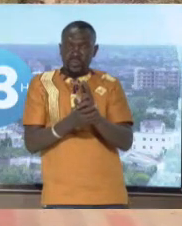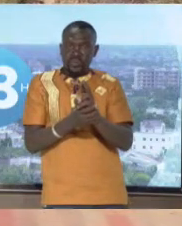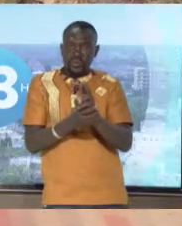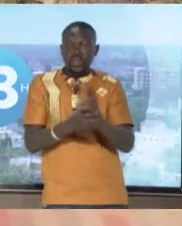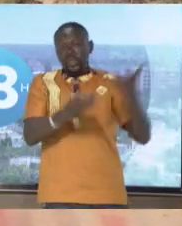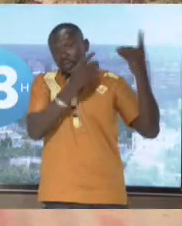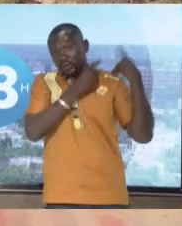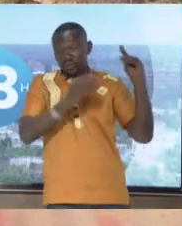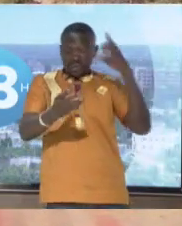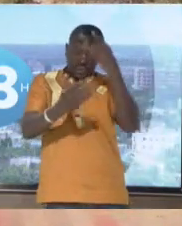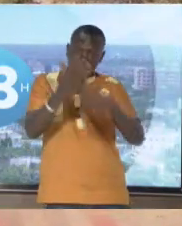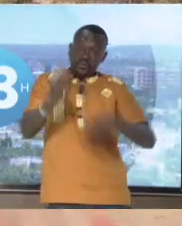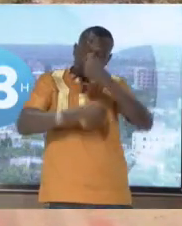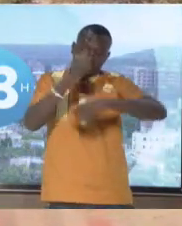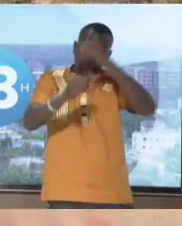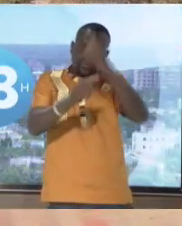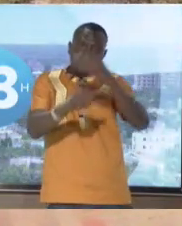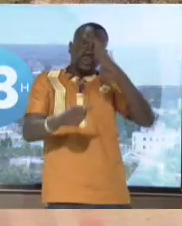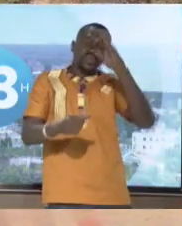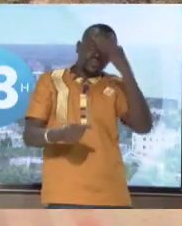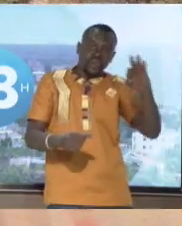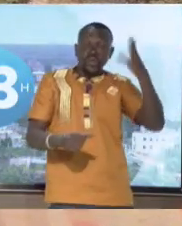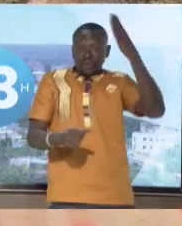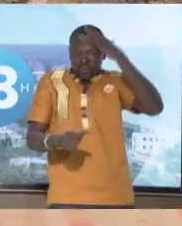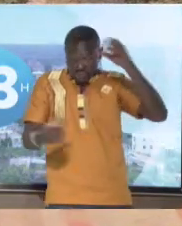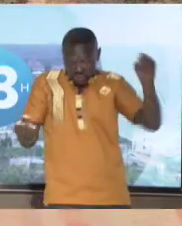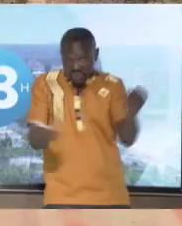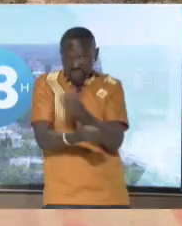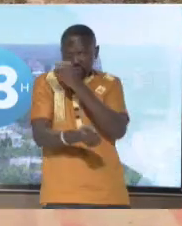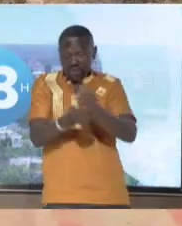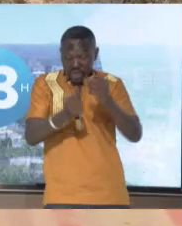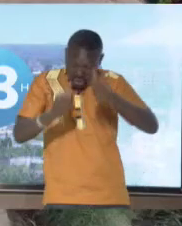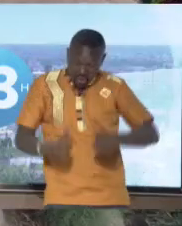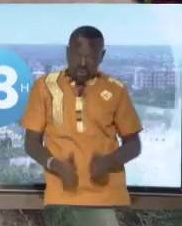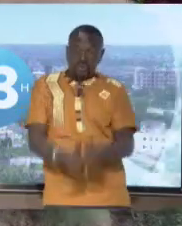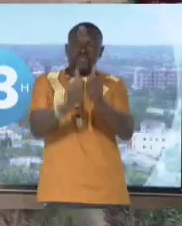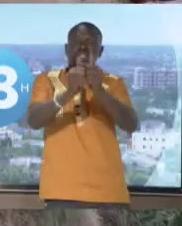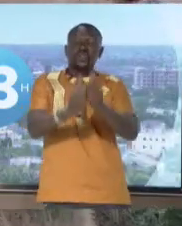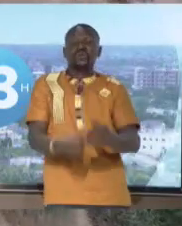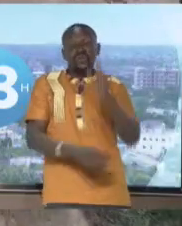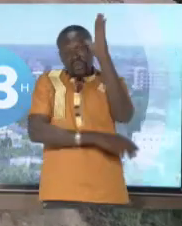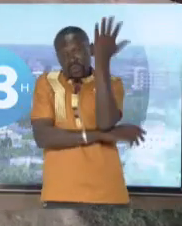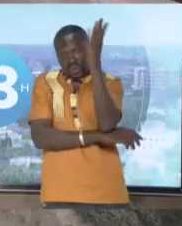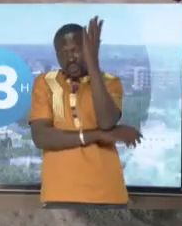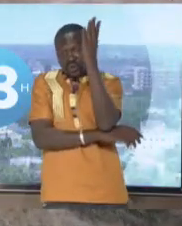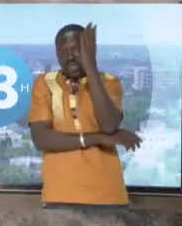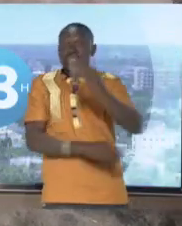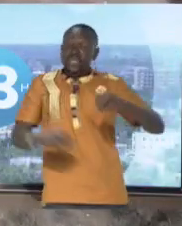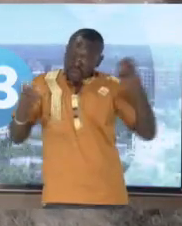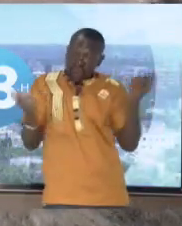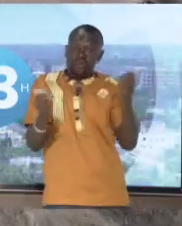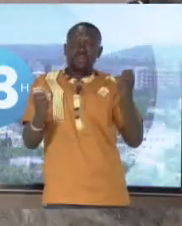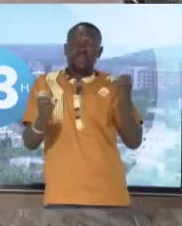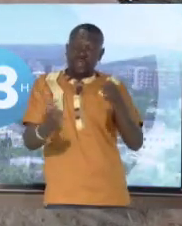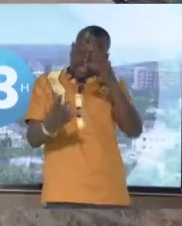Depuis quelques années, le Burkina Faso connaît une dégradation continue de son massif forestier et écosystème.